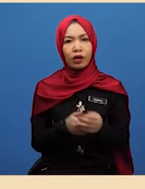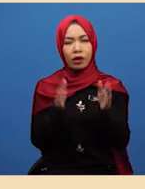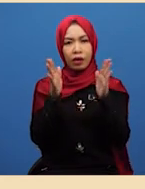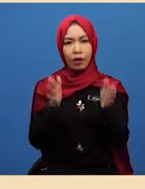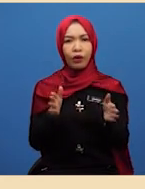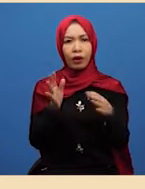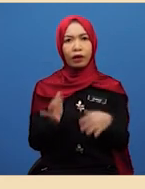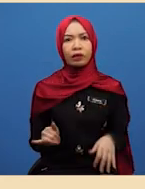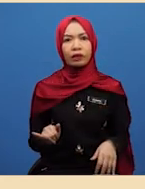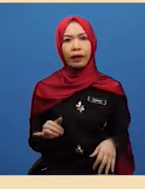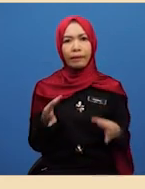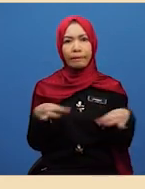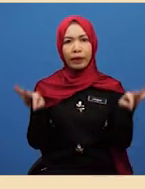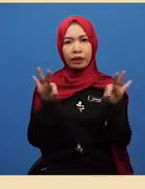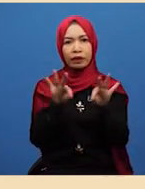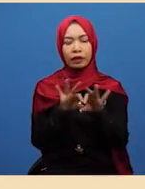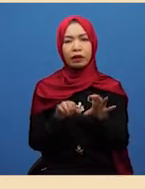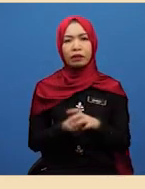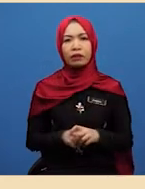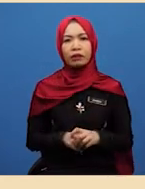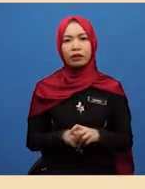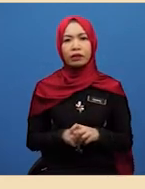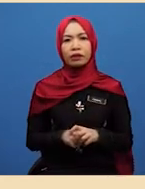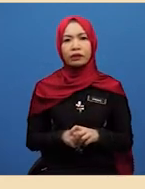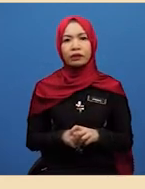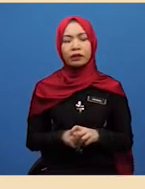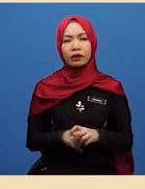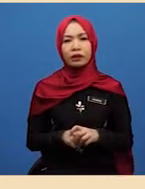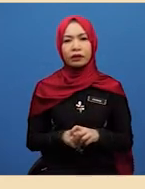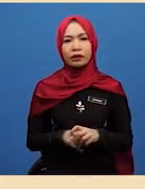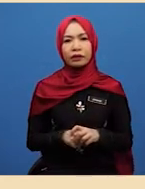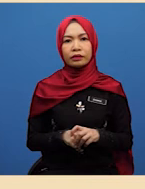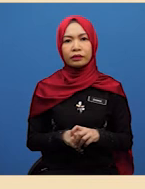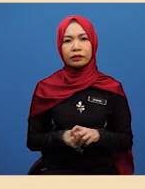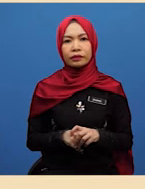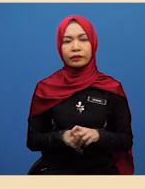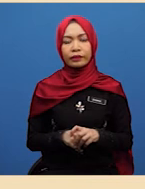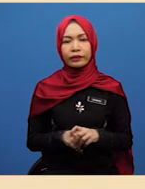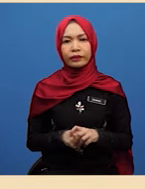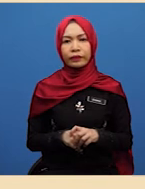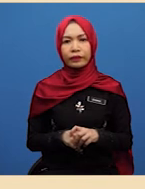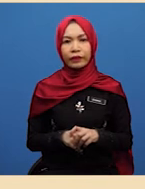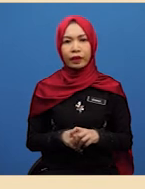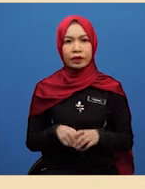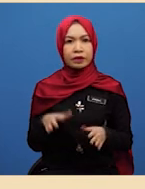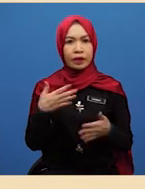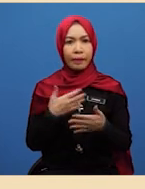Sharif Masaho yang dituduh terlibat dalam pakatan menyingkirkan Brooke telah dibuang ke